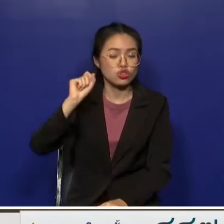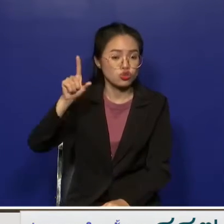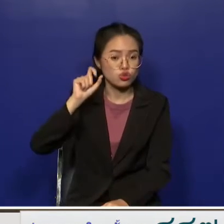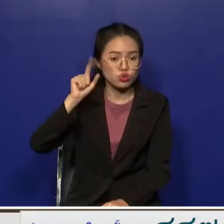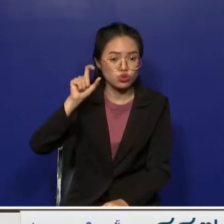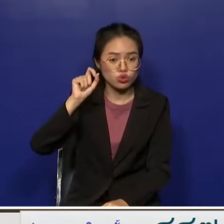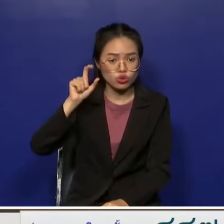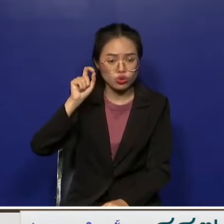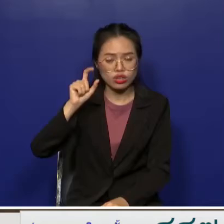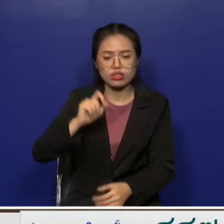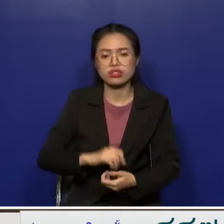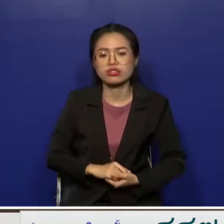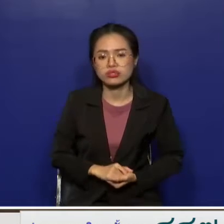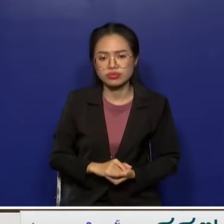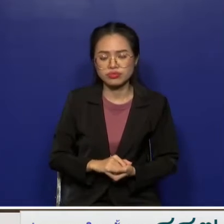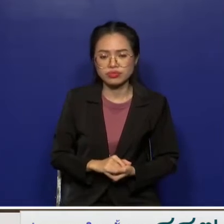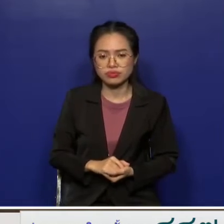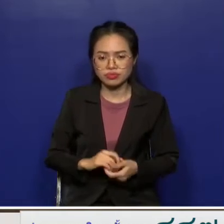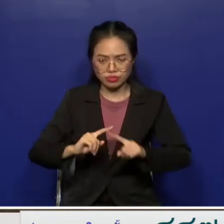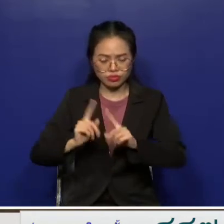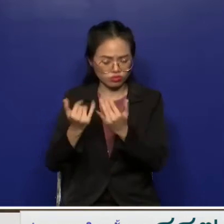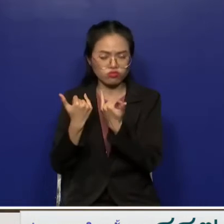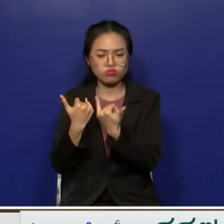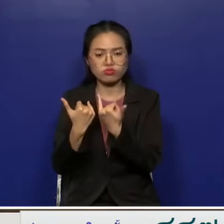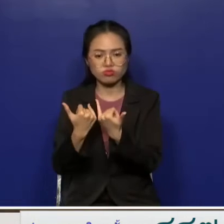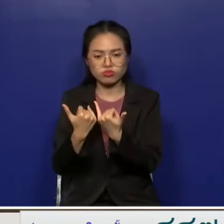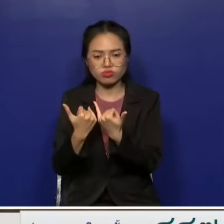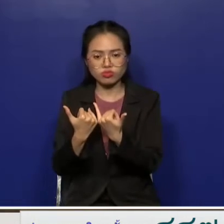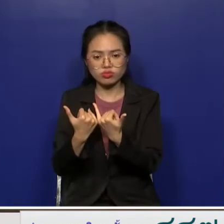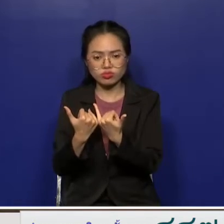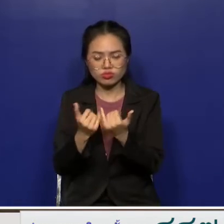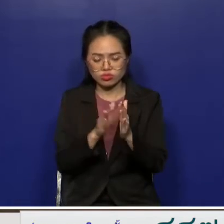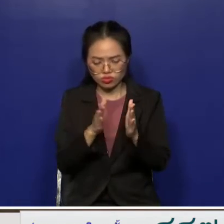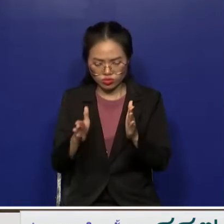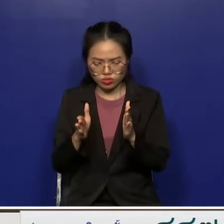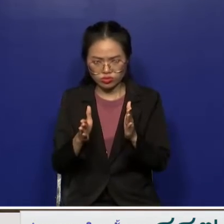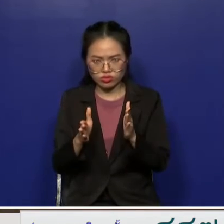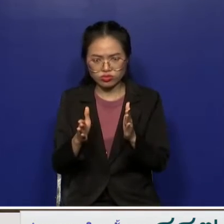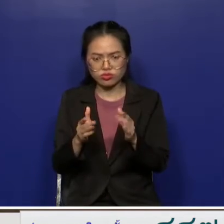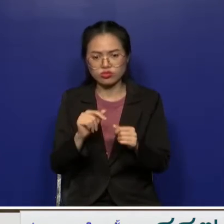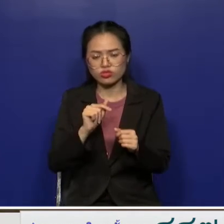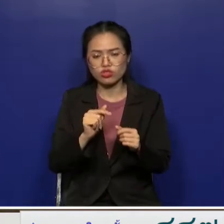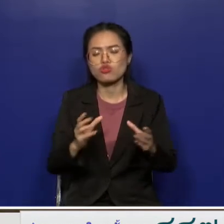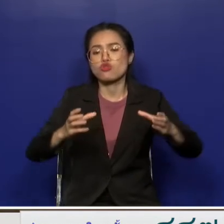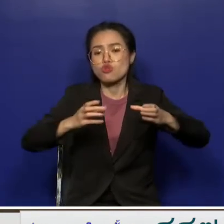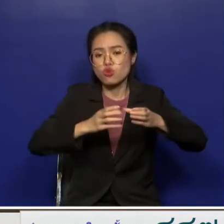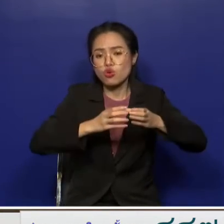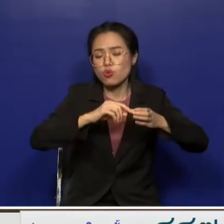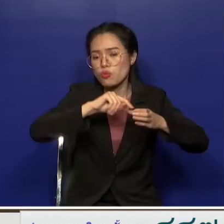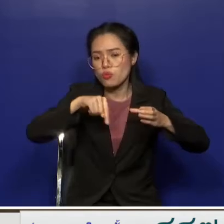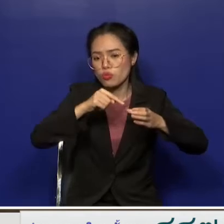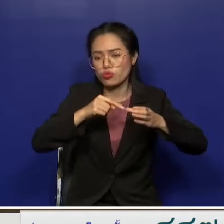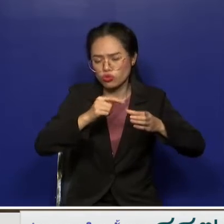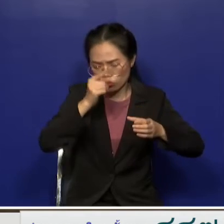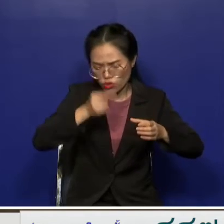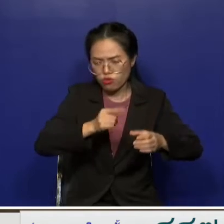ถูกเวฟออกไปนะครับท่านประธานแต่หน้าในเรื่องนี้ครับนี่คือหน้าที่ของกลุ่มงาน15วัน